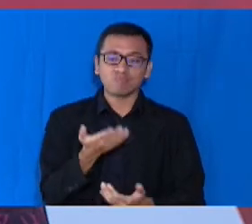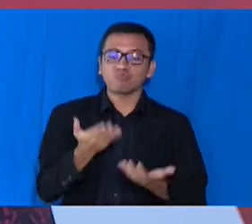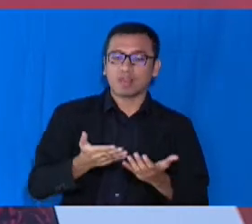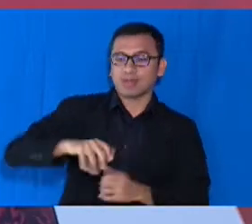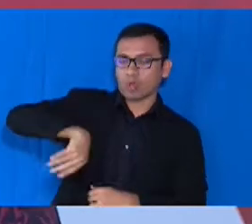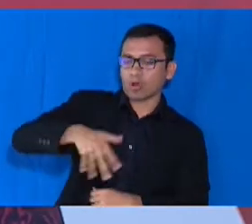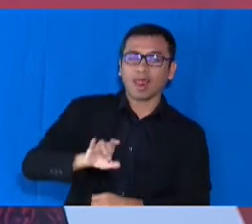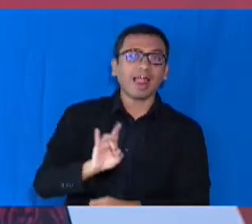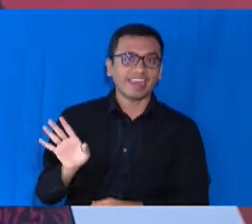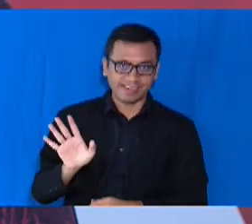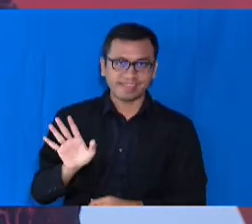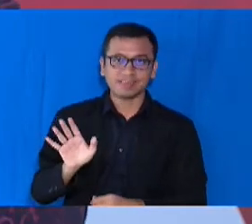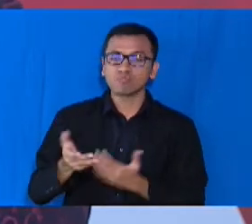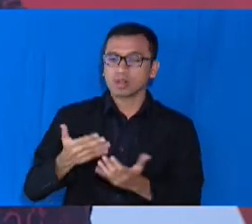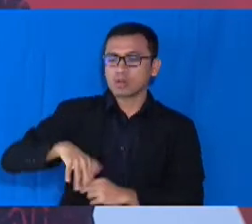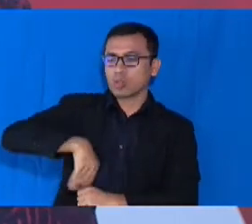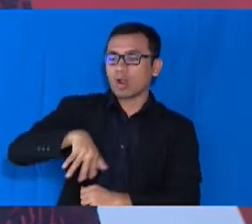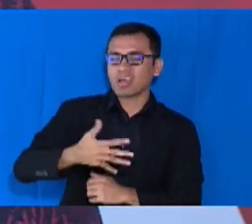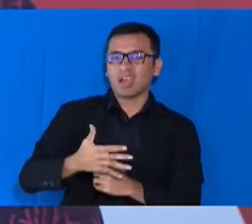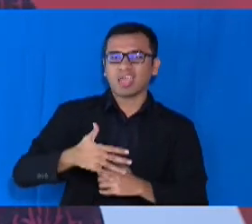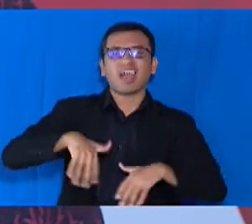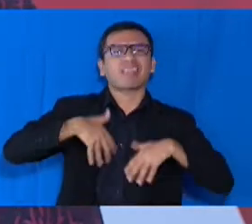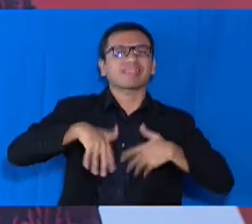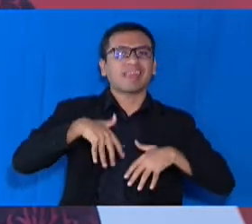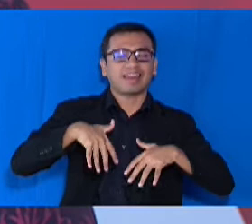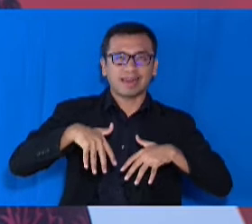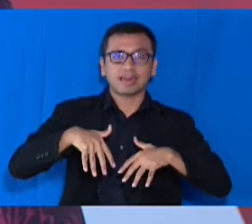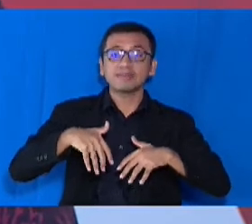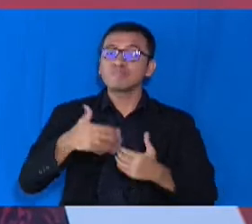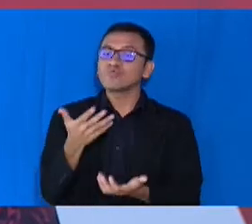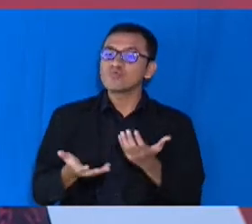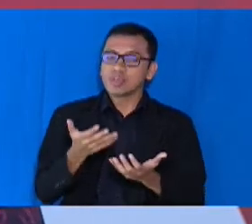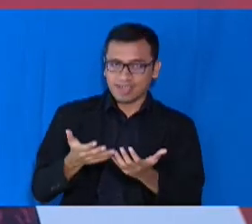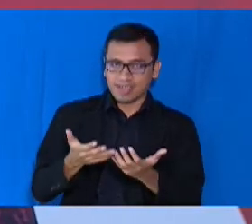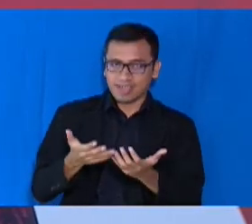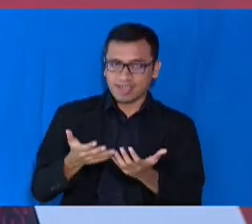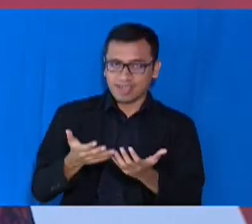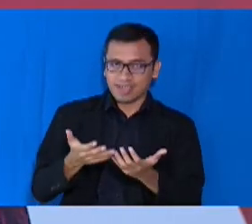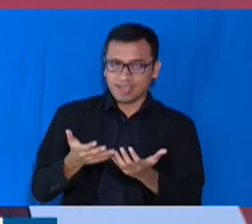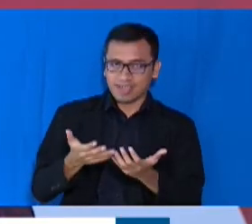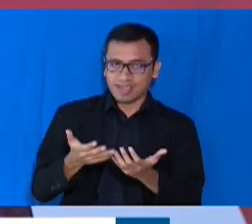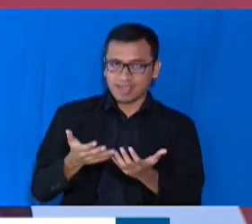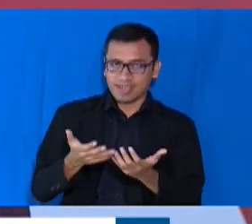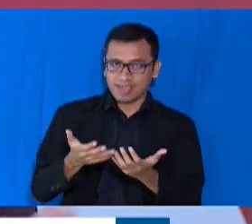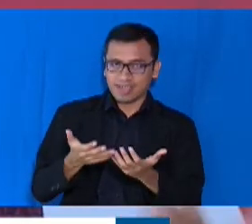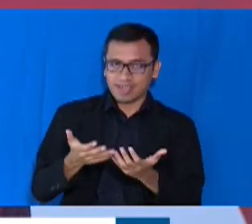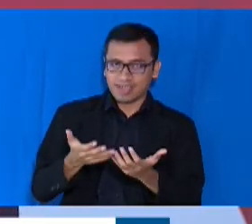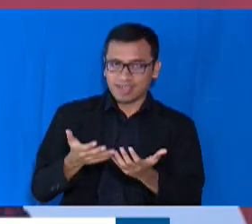anak-anak yang rentan, untuk mungkin tidak bisa mengikuti pelajaran dengan